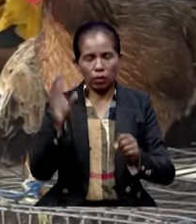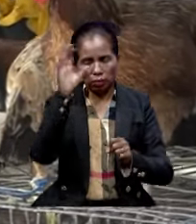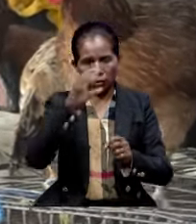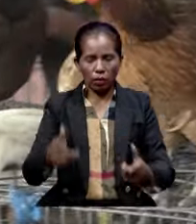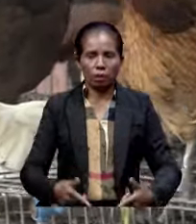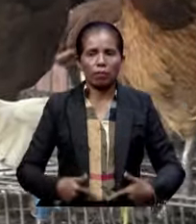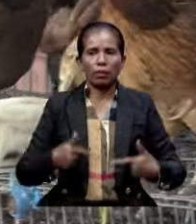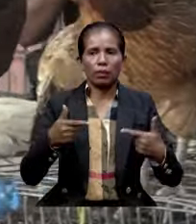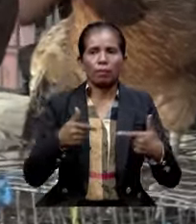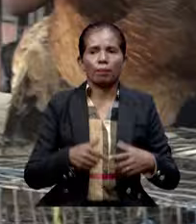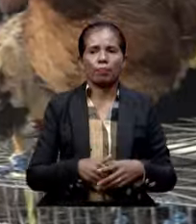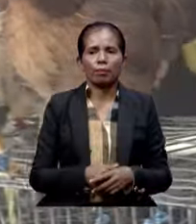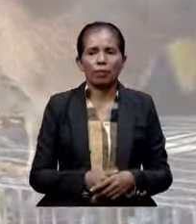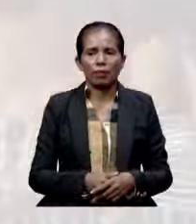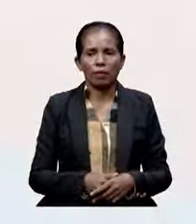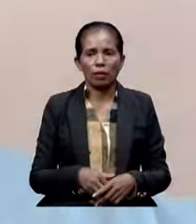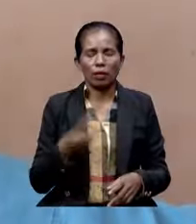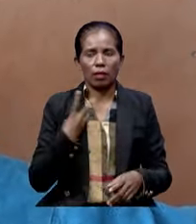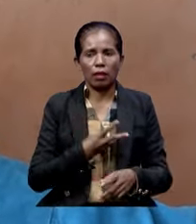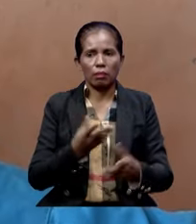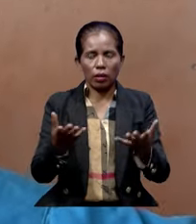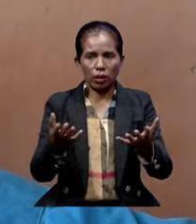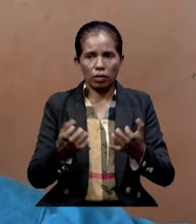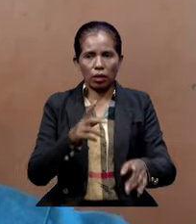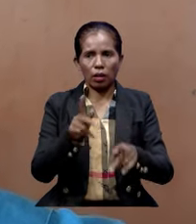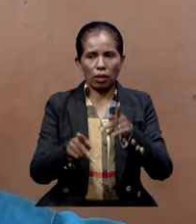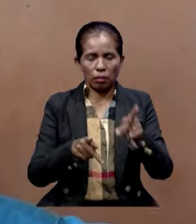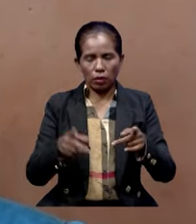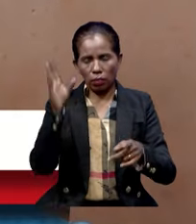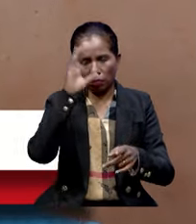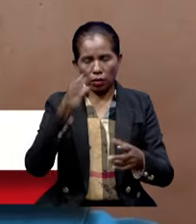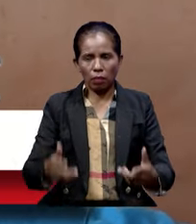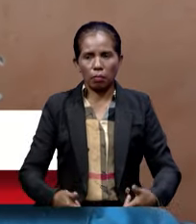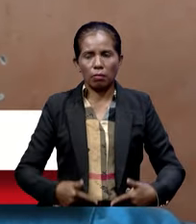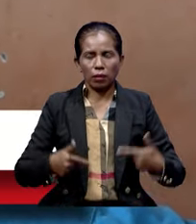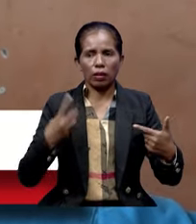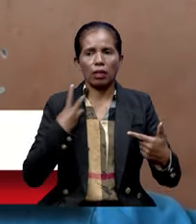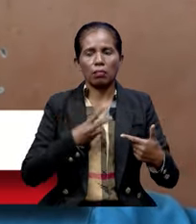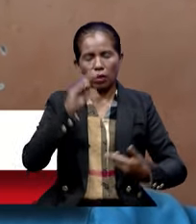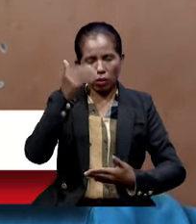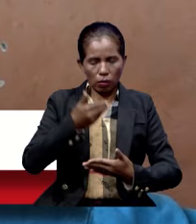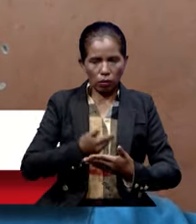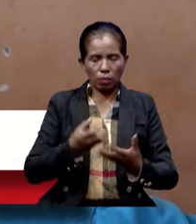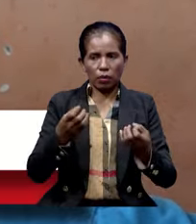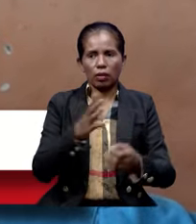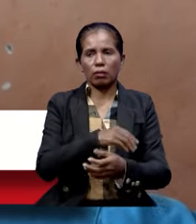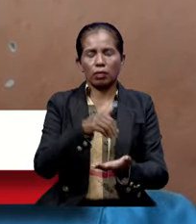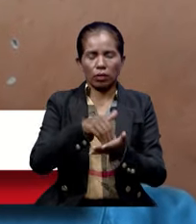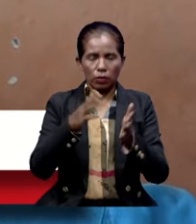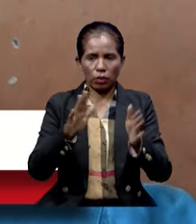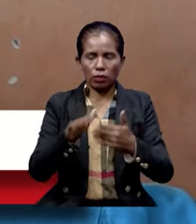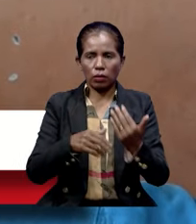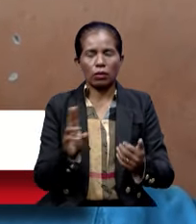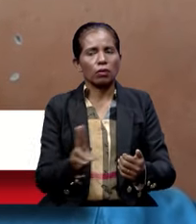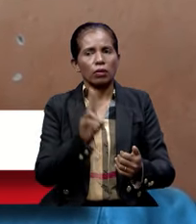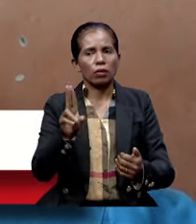mores. Si hamnya karak be ami be populasan ne buka mores. Ami komu wam barak umlara yang studan teo tu universitas teo